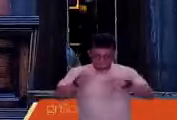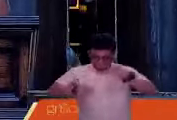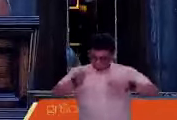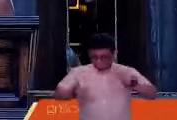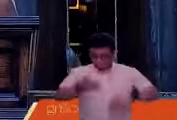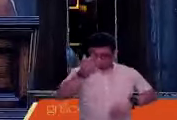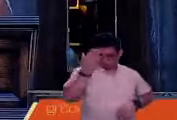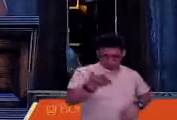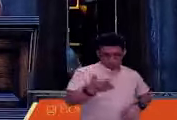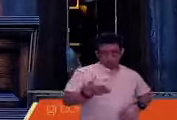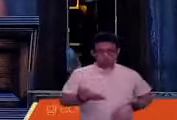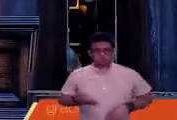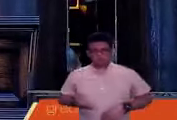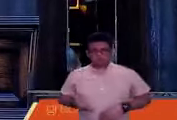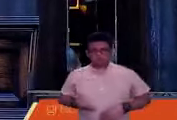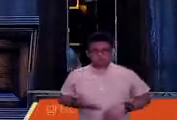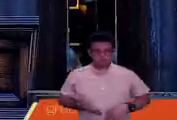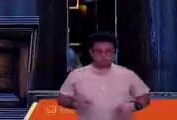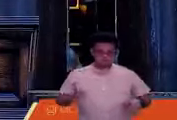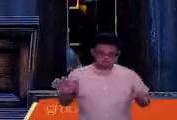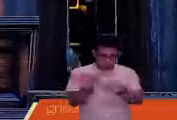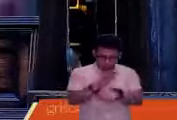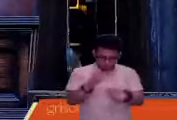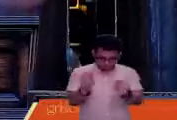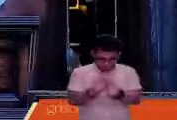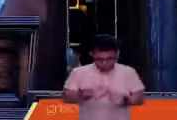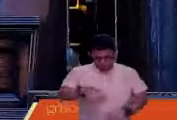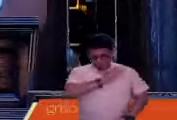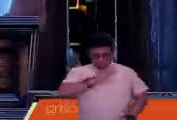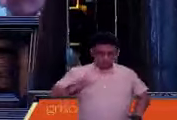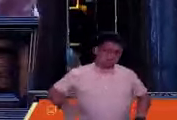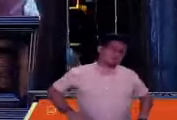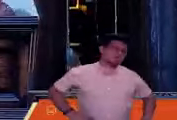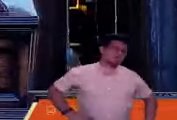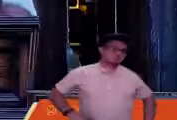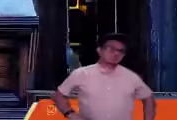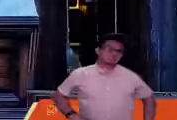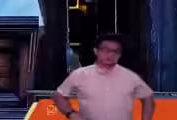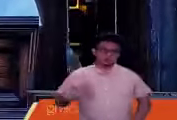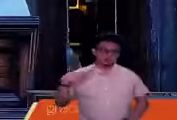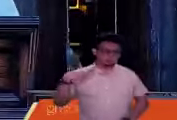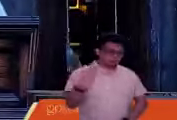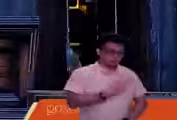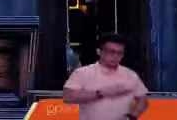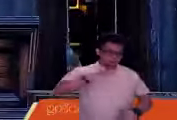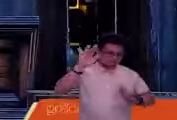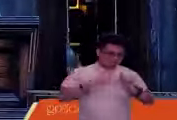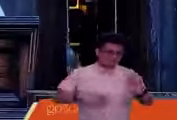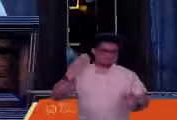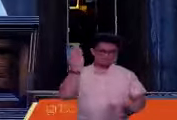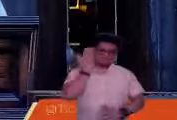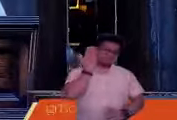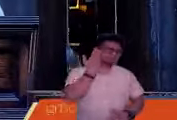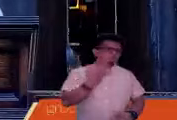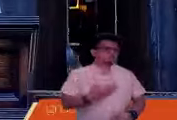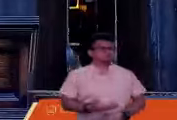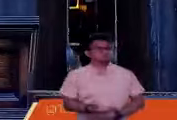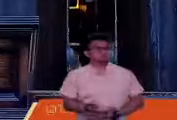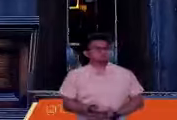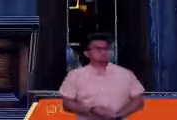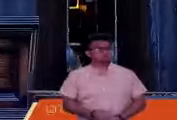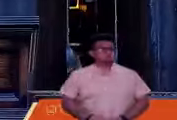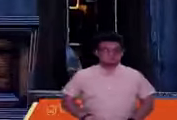Ginoo, di ka pwedeng manglimbong. Mga igsoon, kung wala ang Ginoo, wala tay ministry.